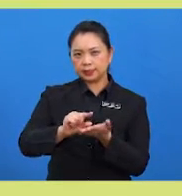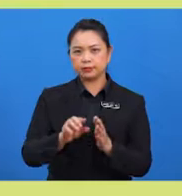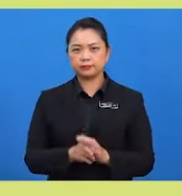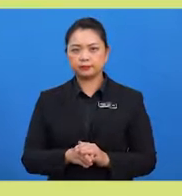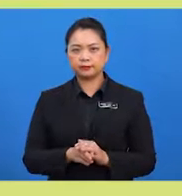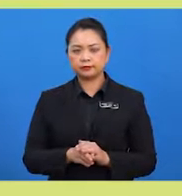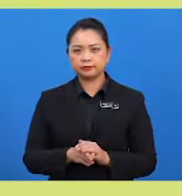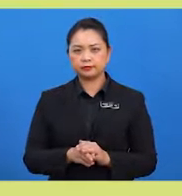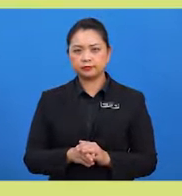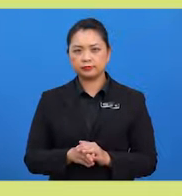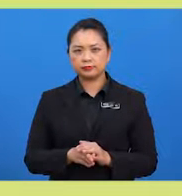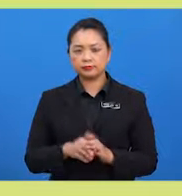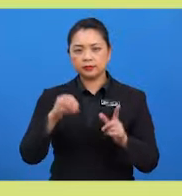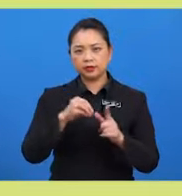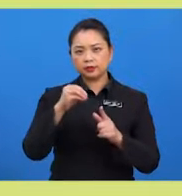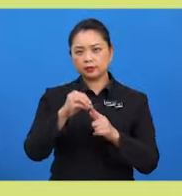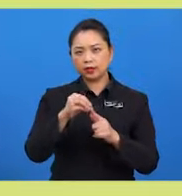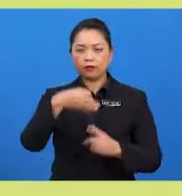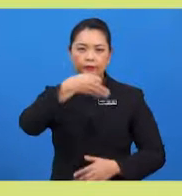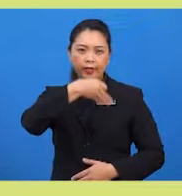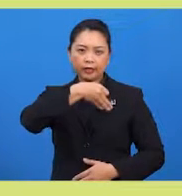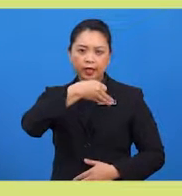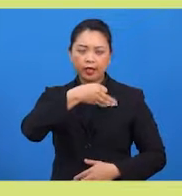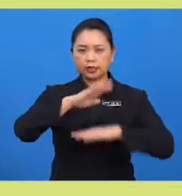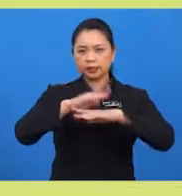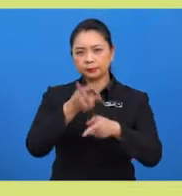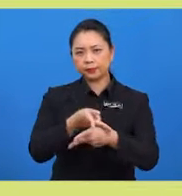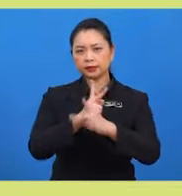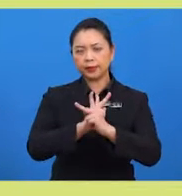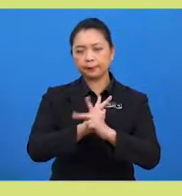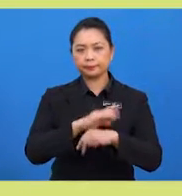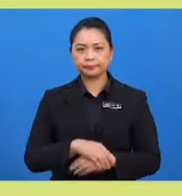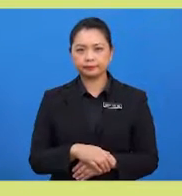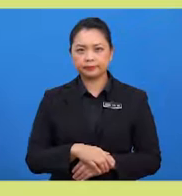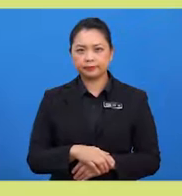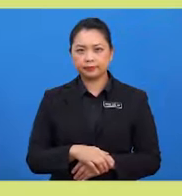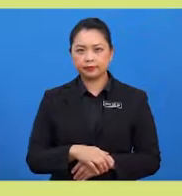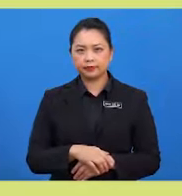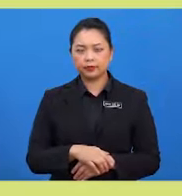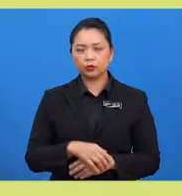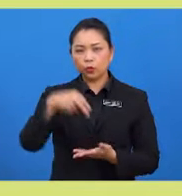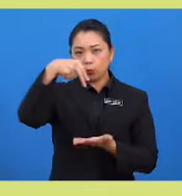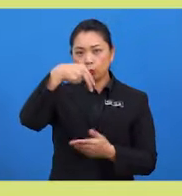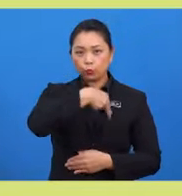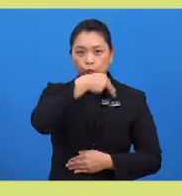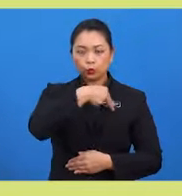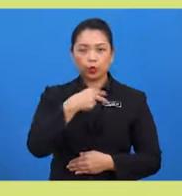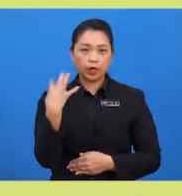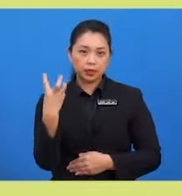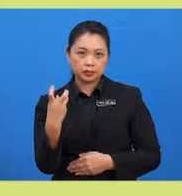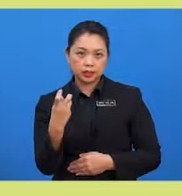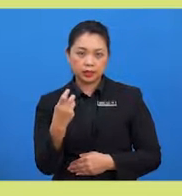bukan operasi seperti faedah atas pinjaman. Untung bersih diperoleh dengan untung kasar tambah